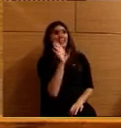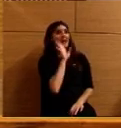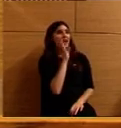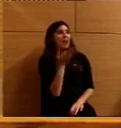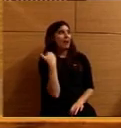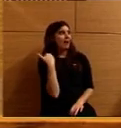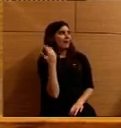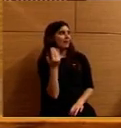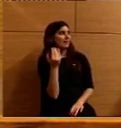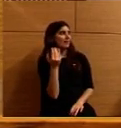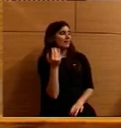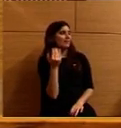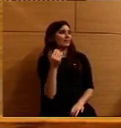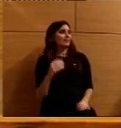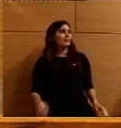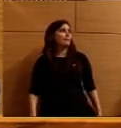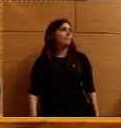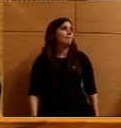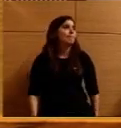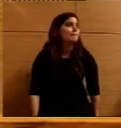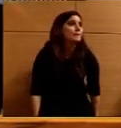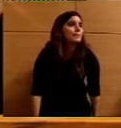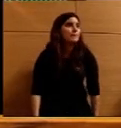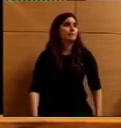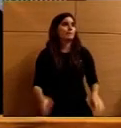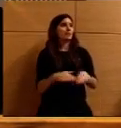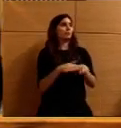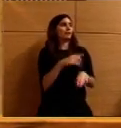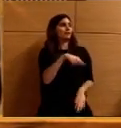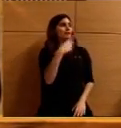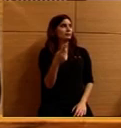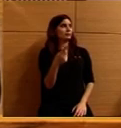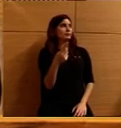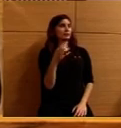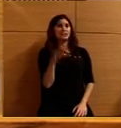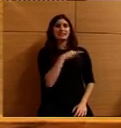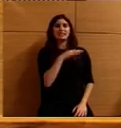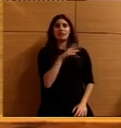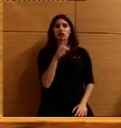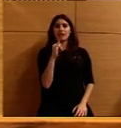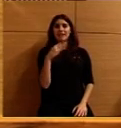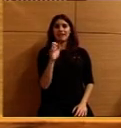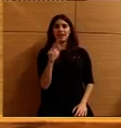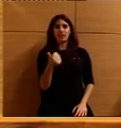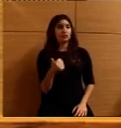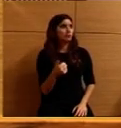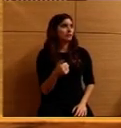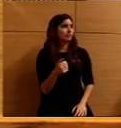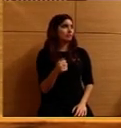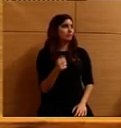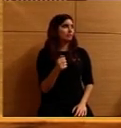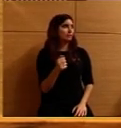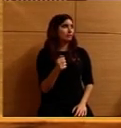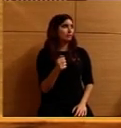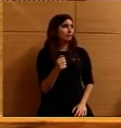Sí, que no havíem acabat encara. Presidente, sí, un moment. Perdó, que faltava, sí, senyor Rivera. Te lo pasaré todo